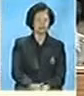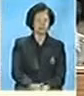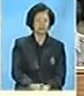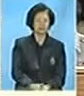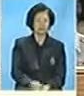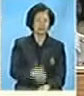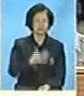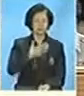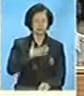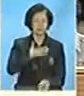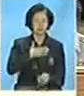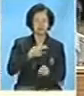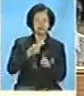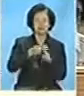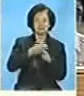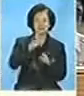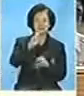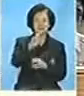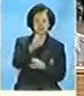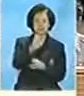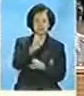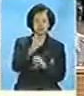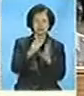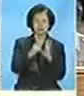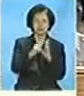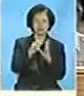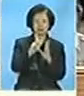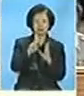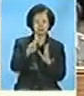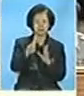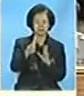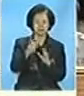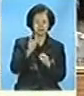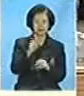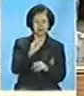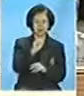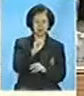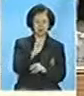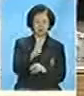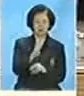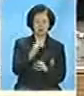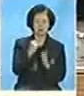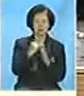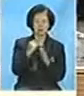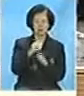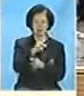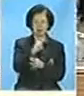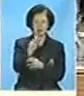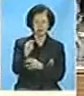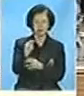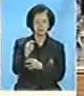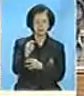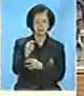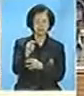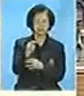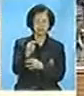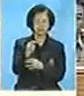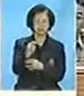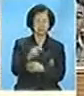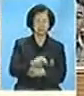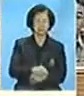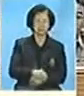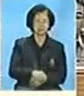กระผมนายดิเรกถึงฝั่งสมาชิกวุฒิสภาจังหวัดนนทบุรี